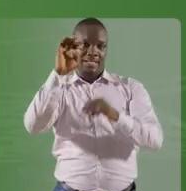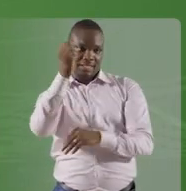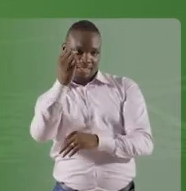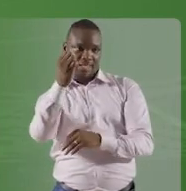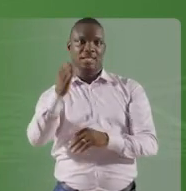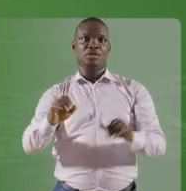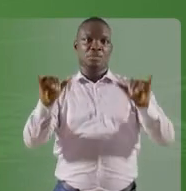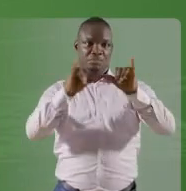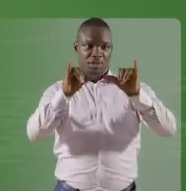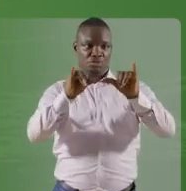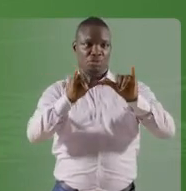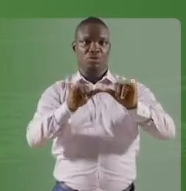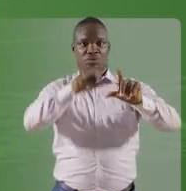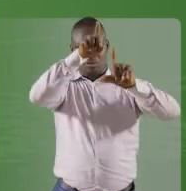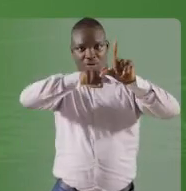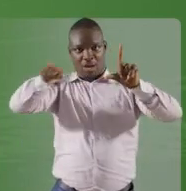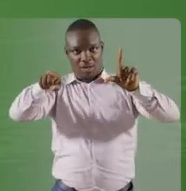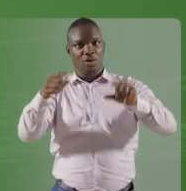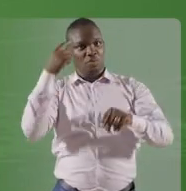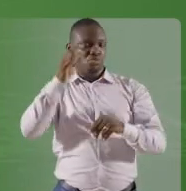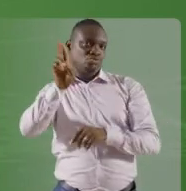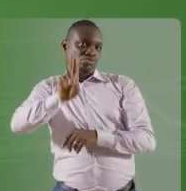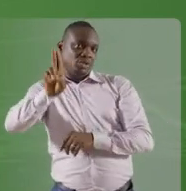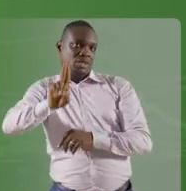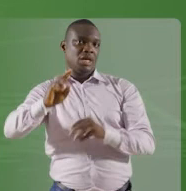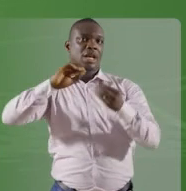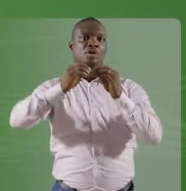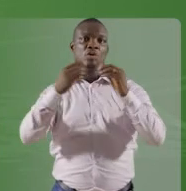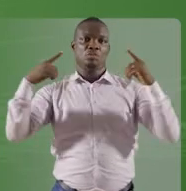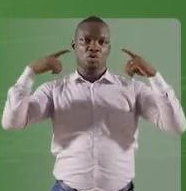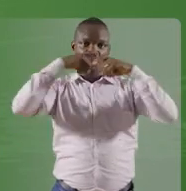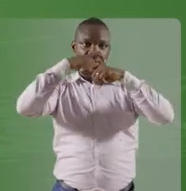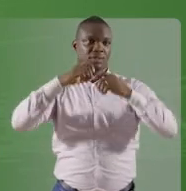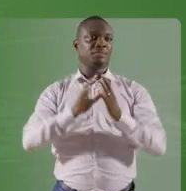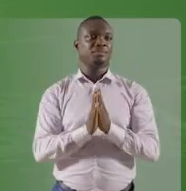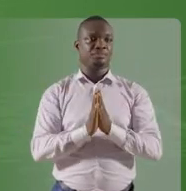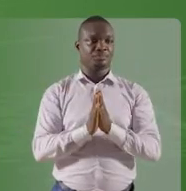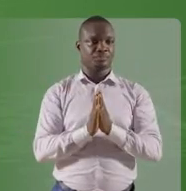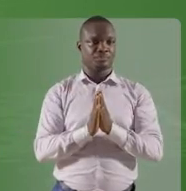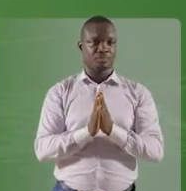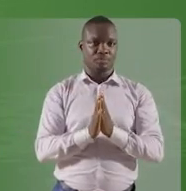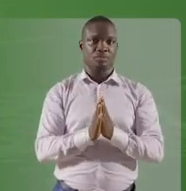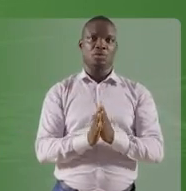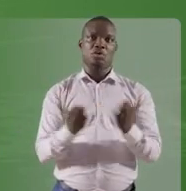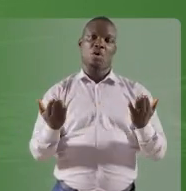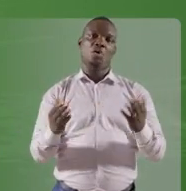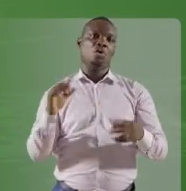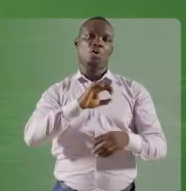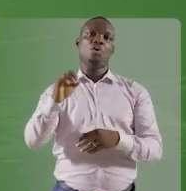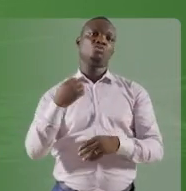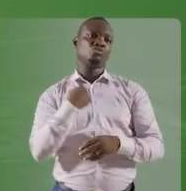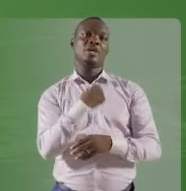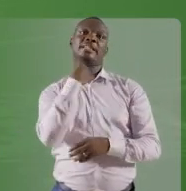de mesure d'angle en utilisant les nombres complexes. On vous a dit qu'une mesure d'angle se traduit par